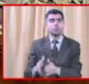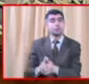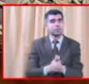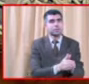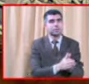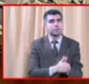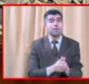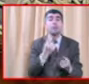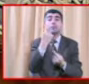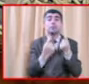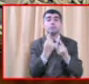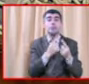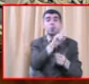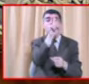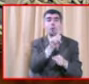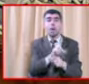إضافي؟